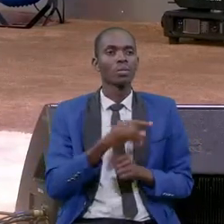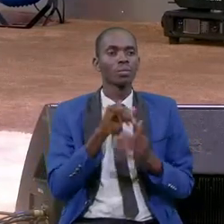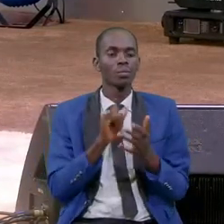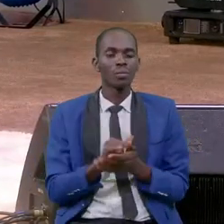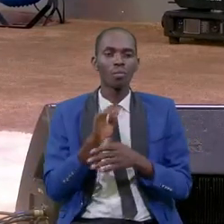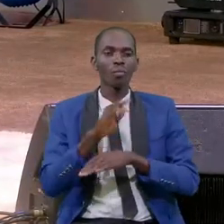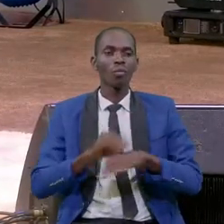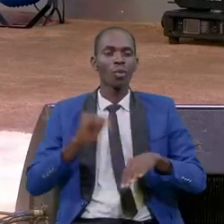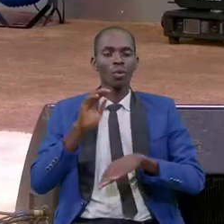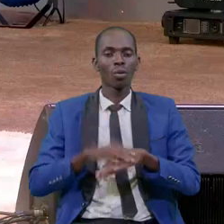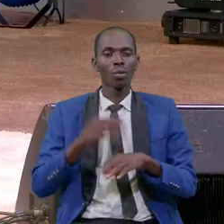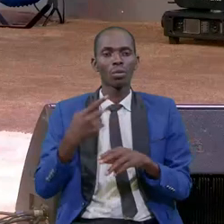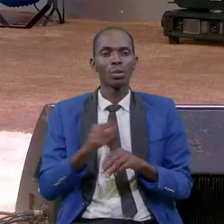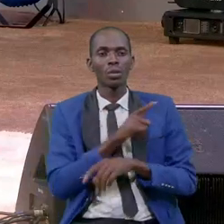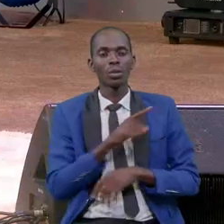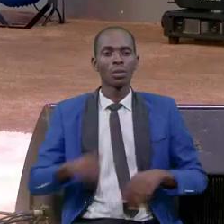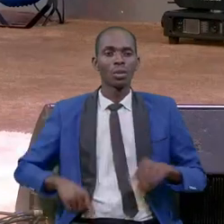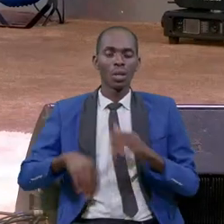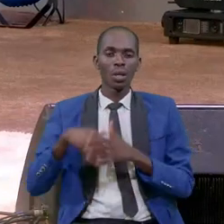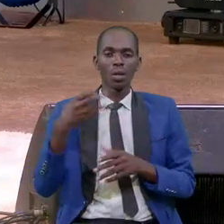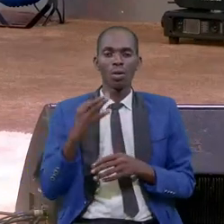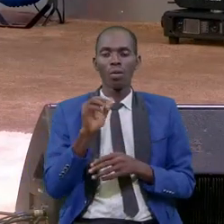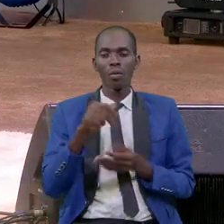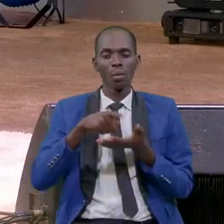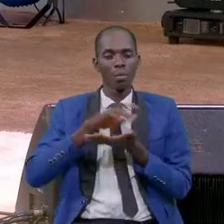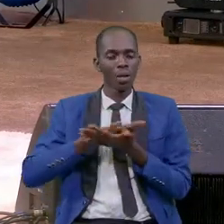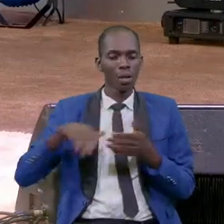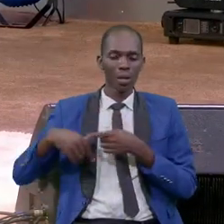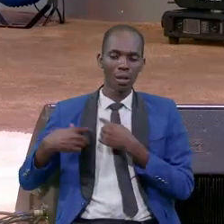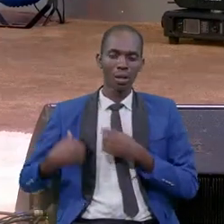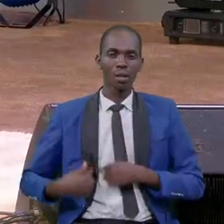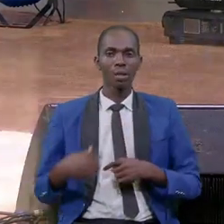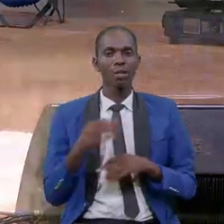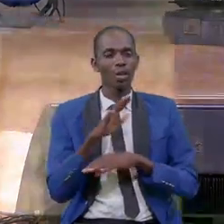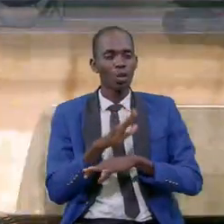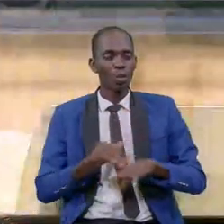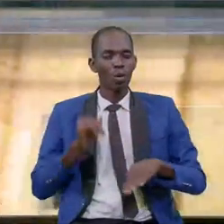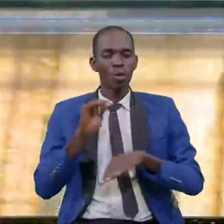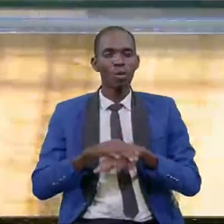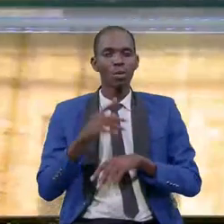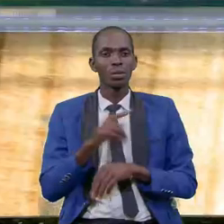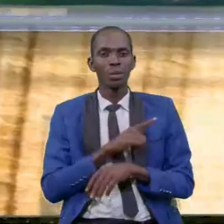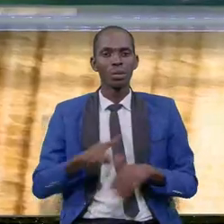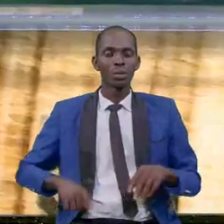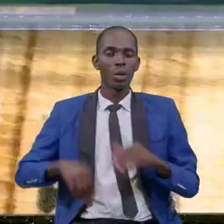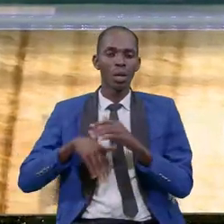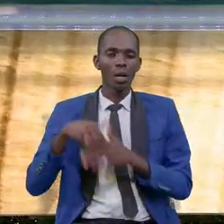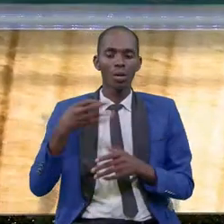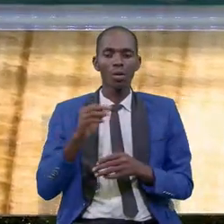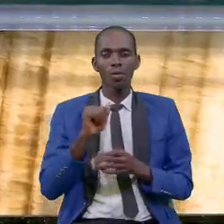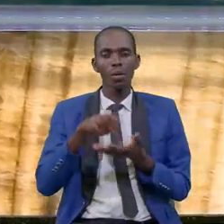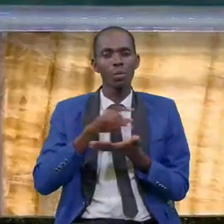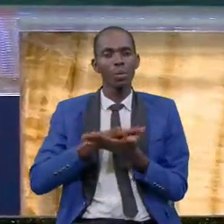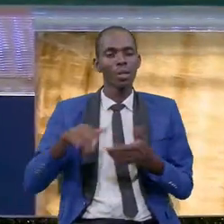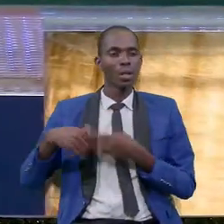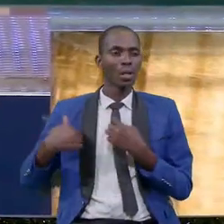ceux qui invoquent le Seigneur d'un cœur pur. Ceux qui invoquent le Seigneur